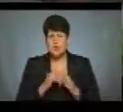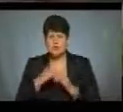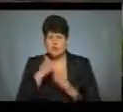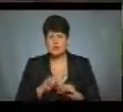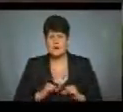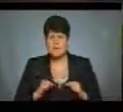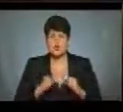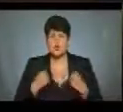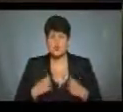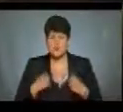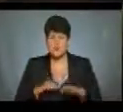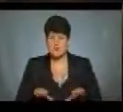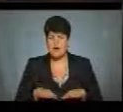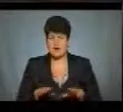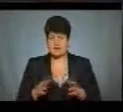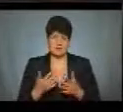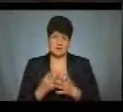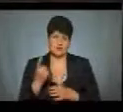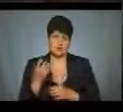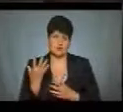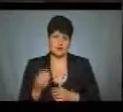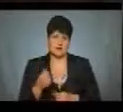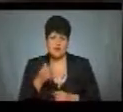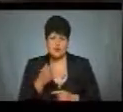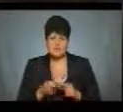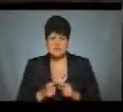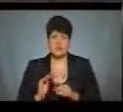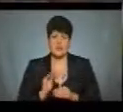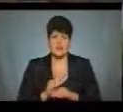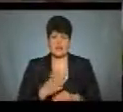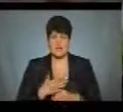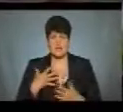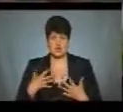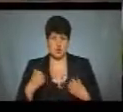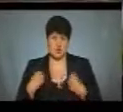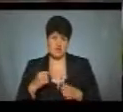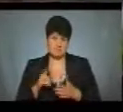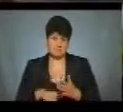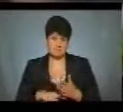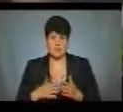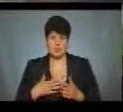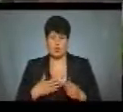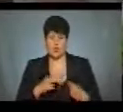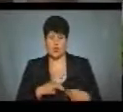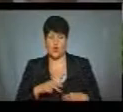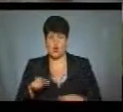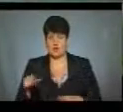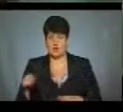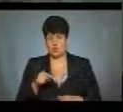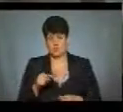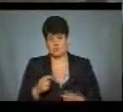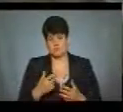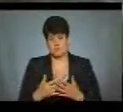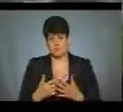намагаюся купатися не менше 100 днів у році. Це додає мені здоров'я, сподіваюся. Моїх колег тут, а їх, скільки мене